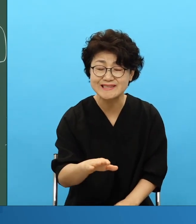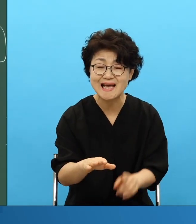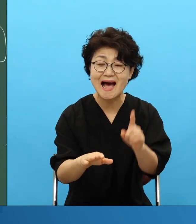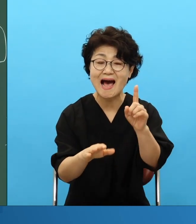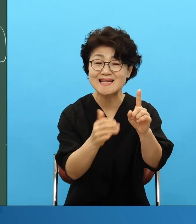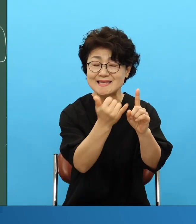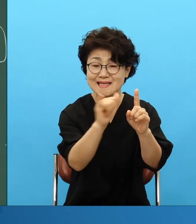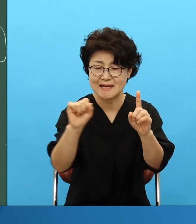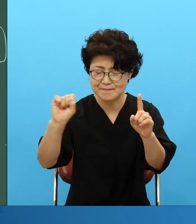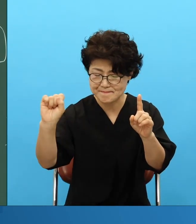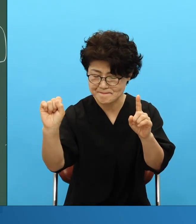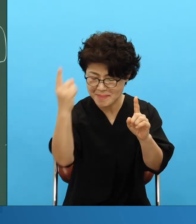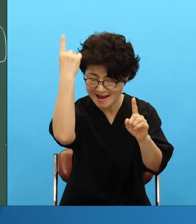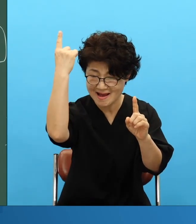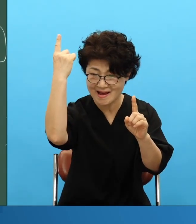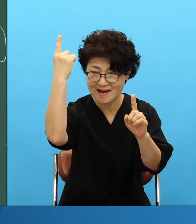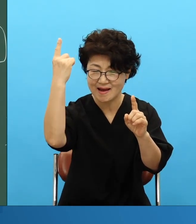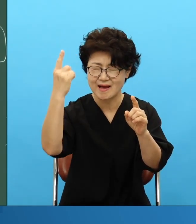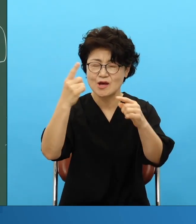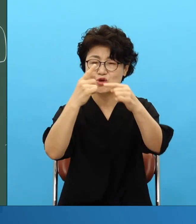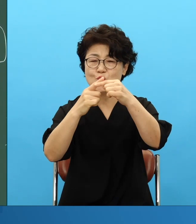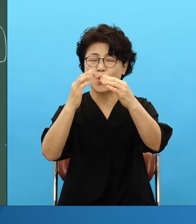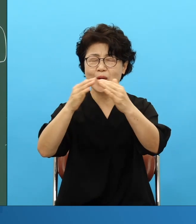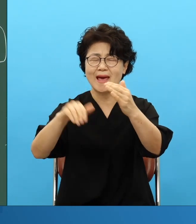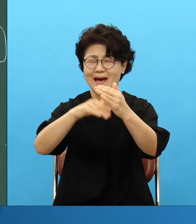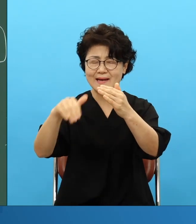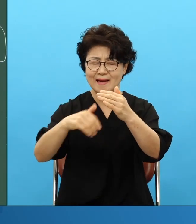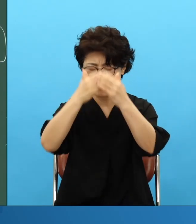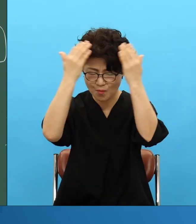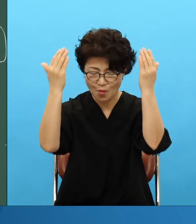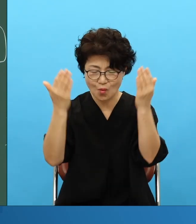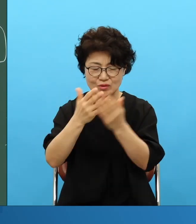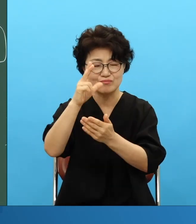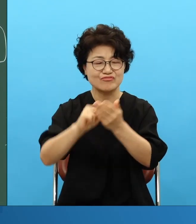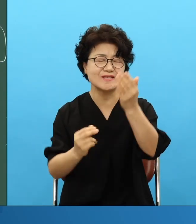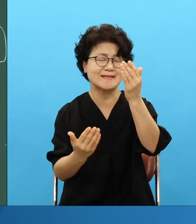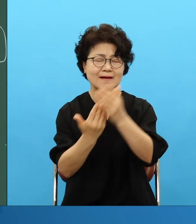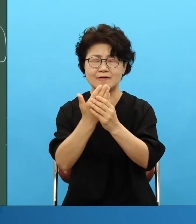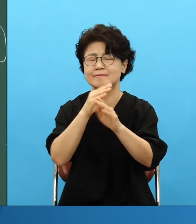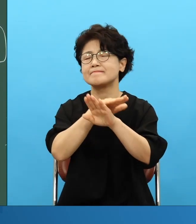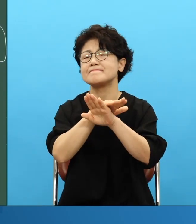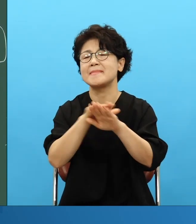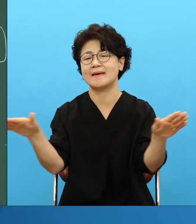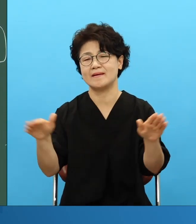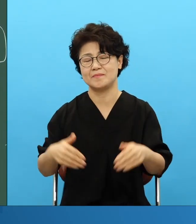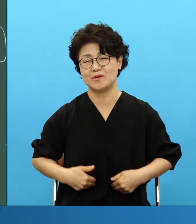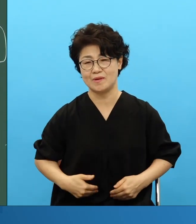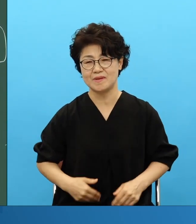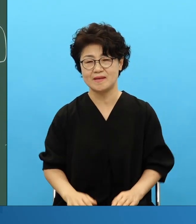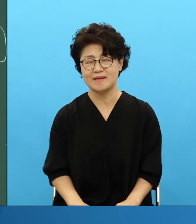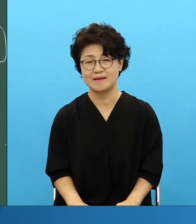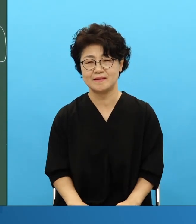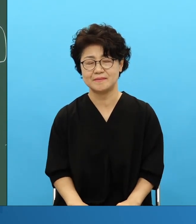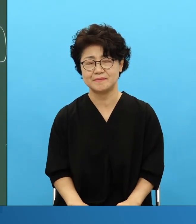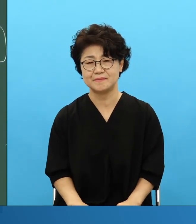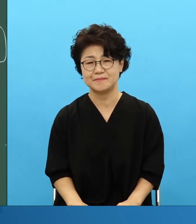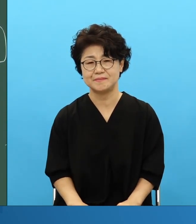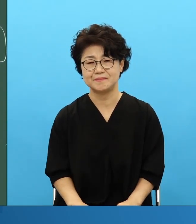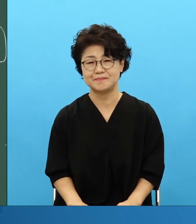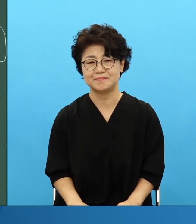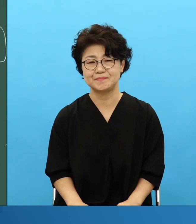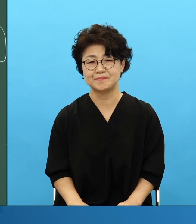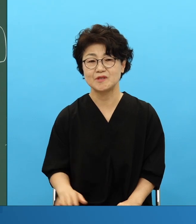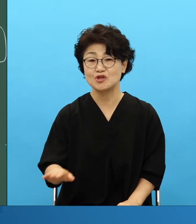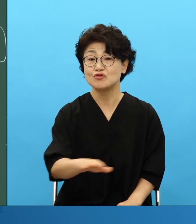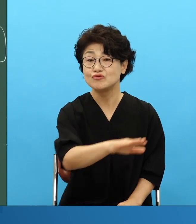Business people, 그렇죠. those who are listening to the message right 필요가 now, 없는 거예요. just because of you, all the problems must go away in 가치도 the 없는 church. 걸로 해. 우리는 이거 해야